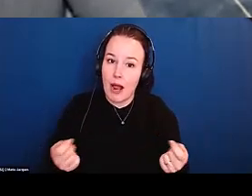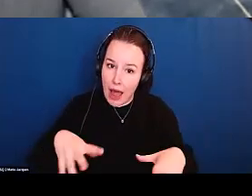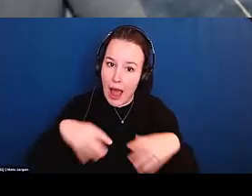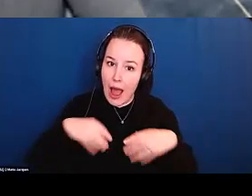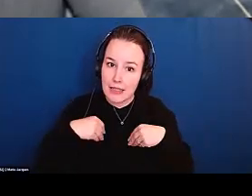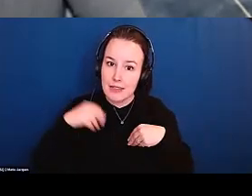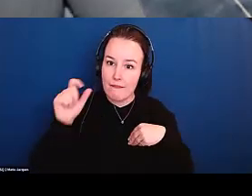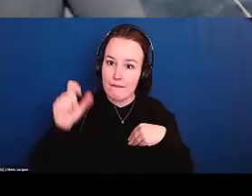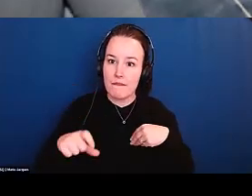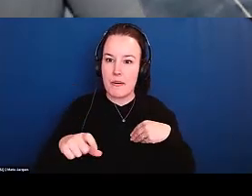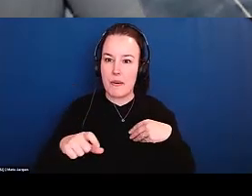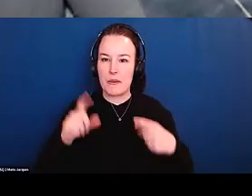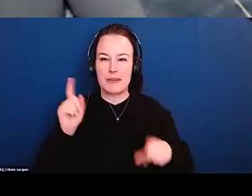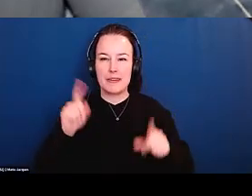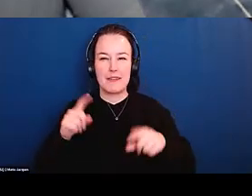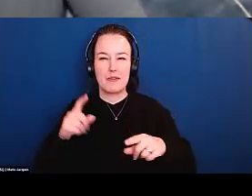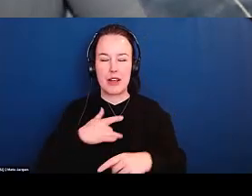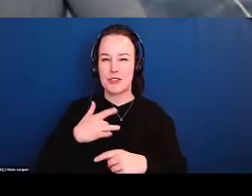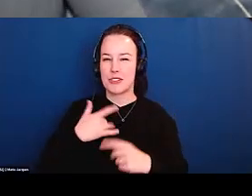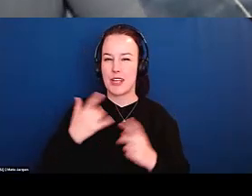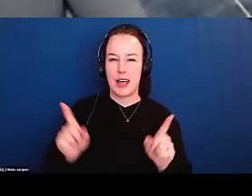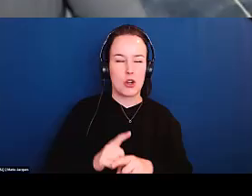parfois, il y avait différents